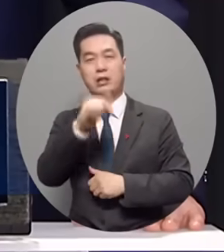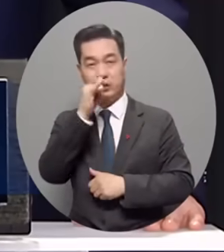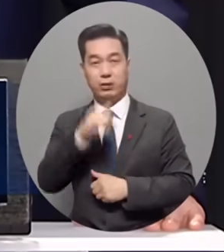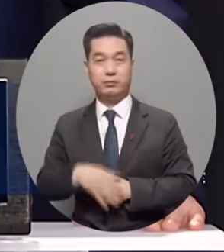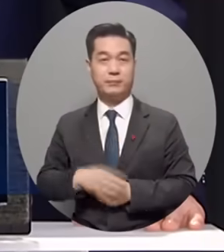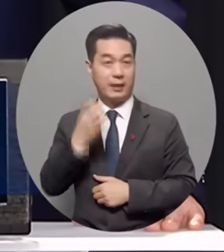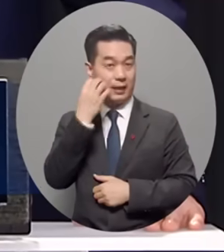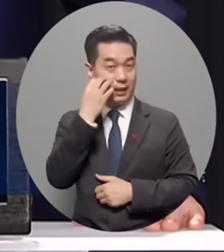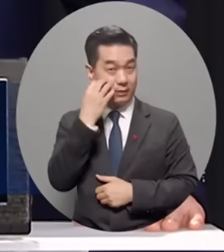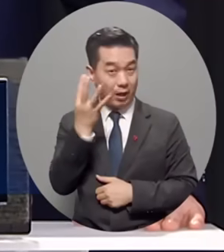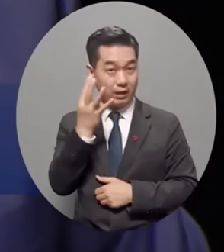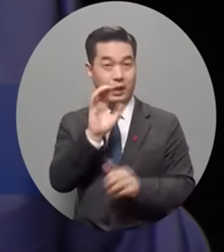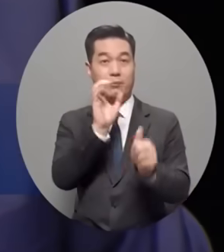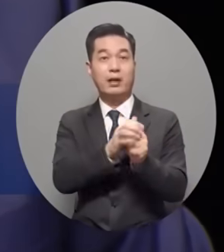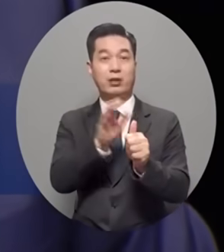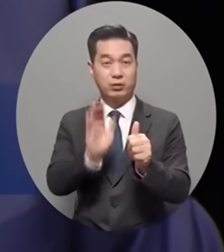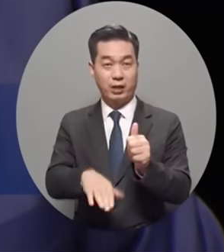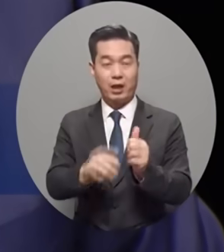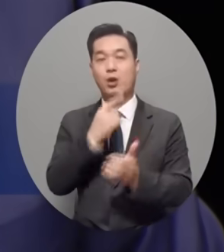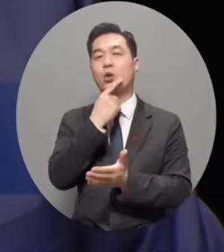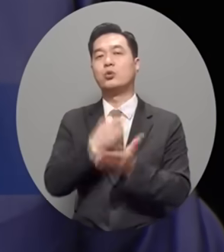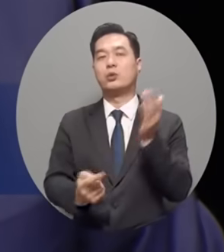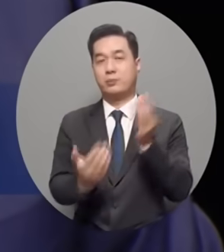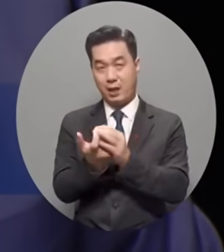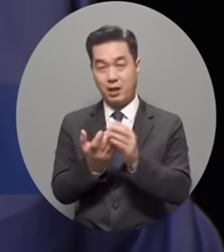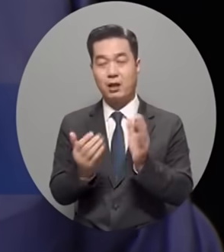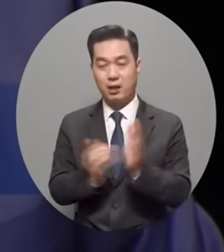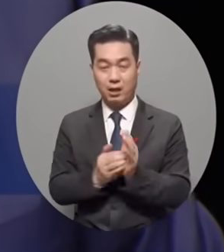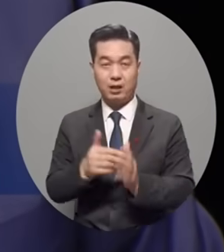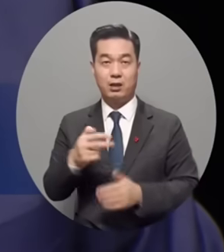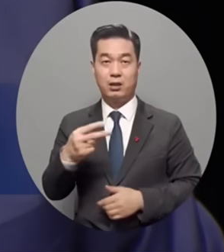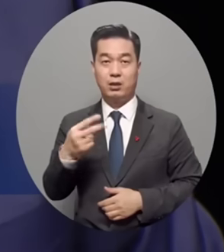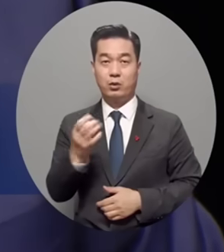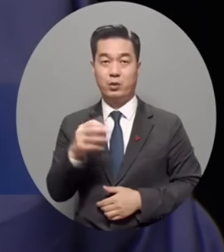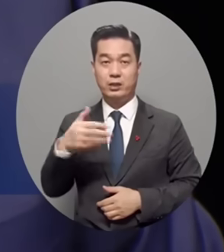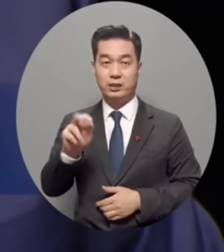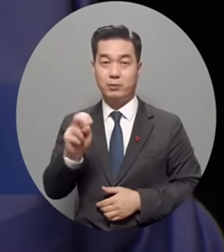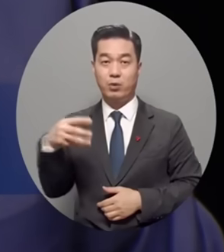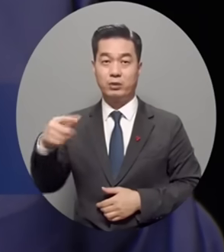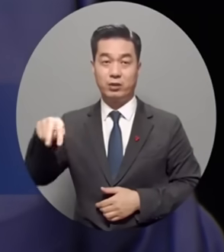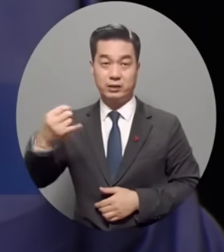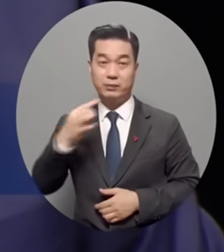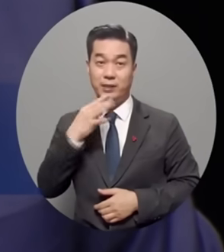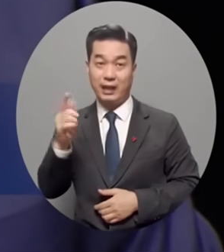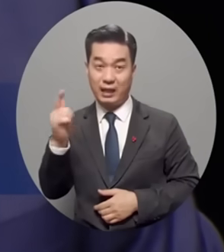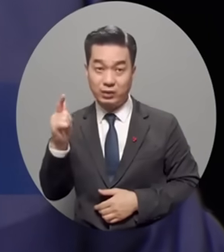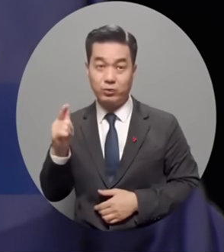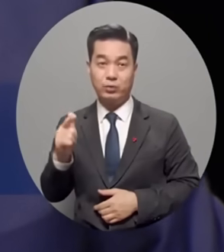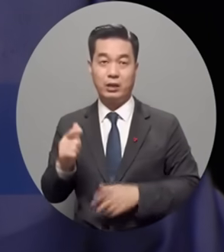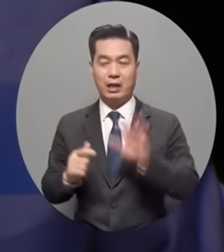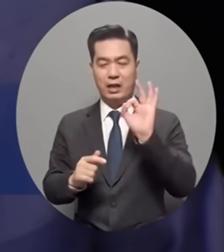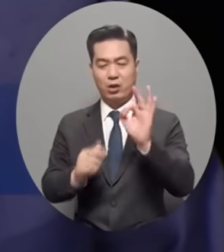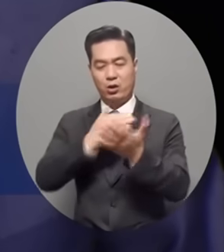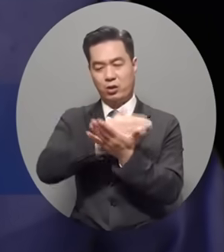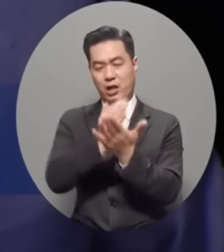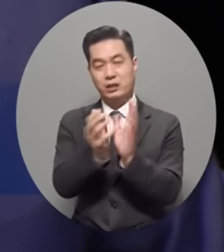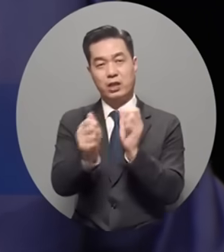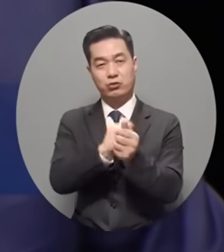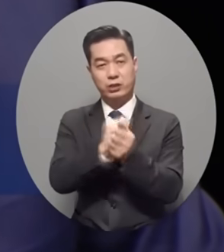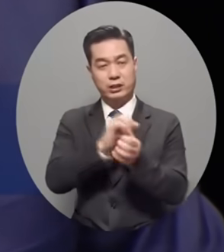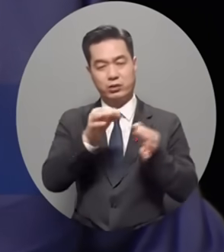달 정도 맡겼는데 손실이 났고요. 그 도이치 모터스만 한 것이 아니고 한 10여 가지의 주식을 전부